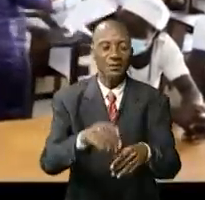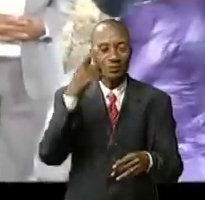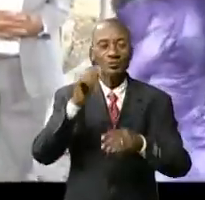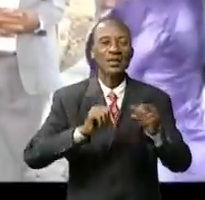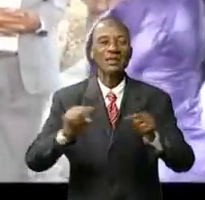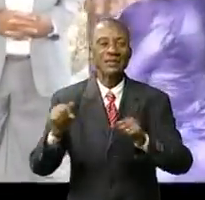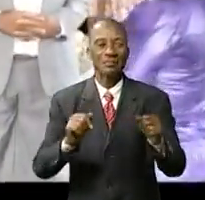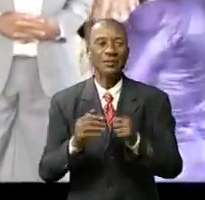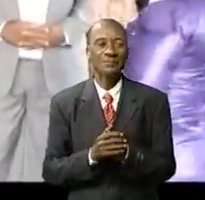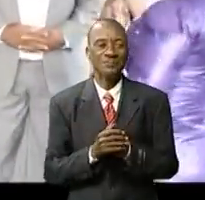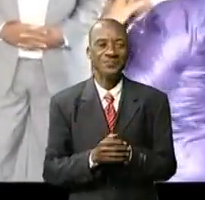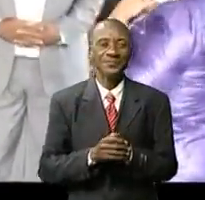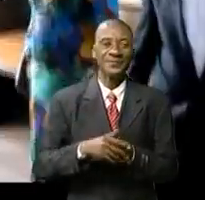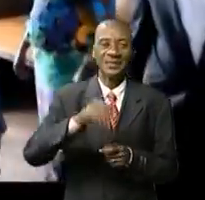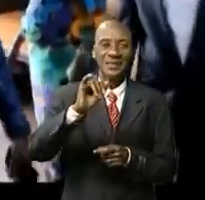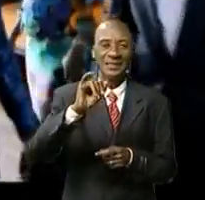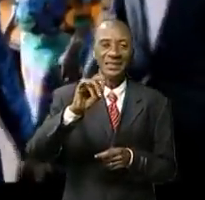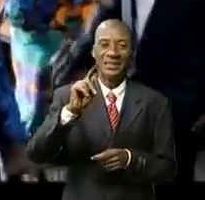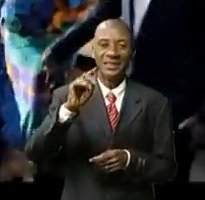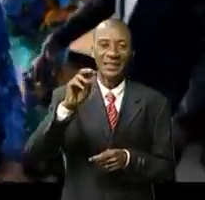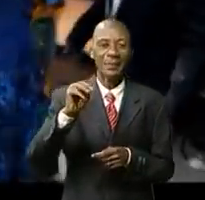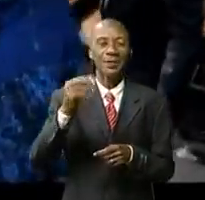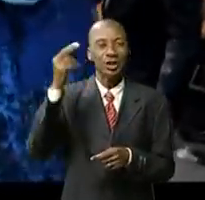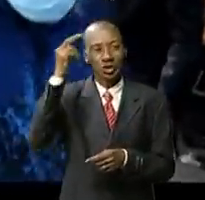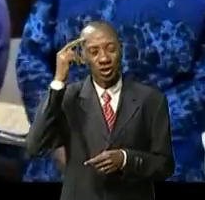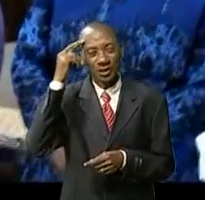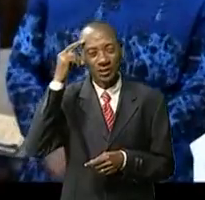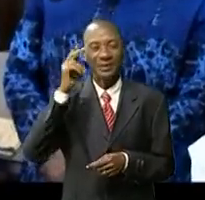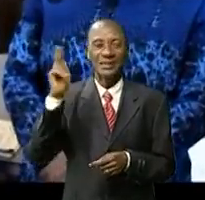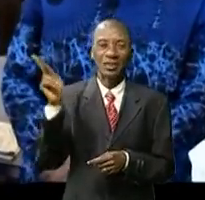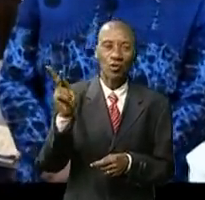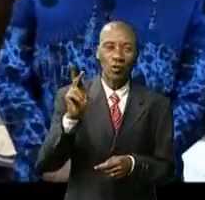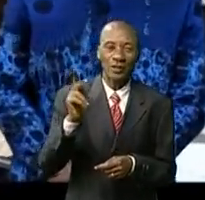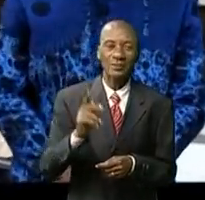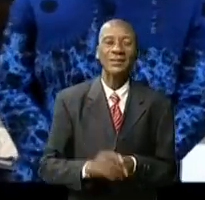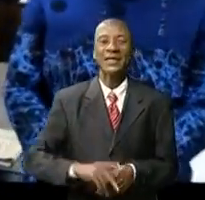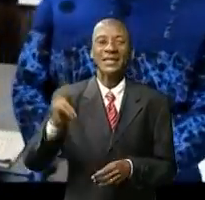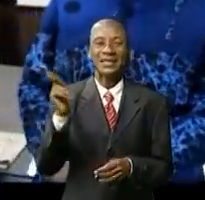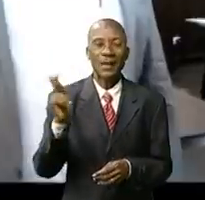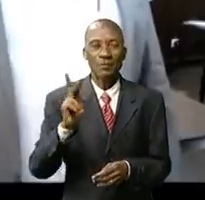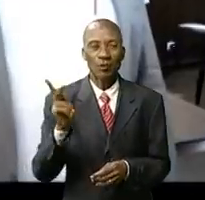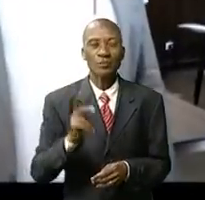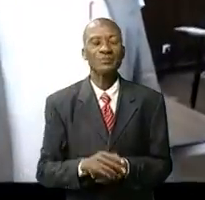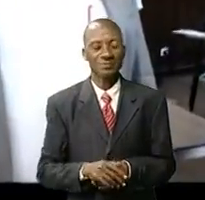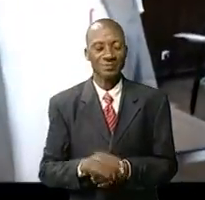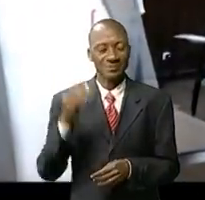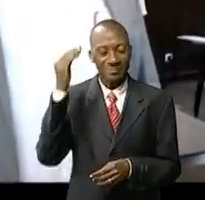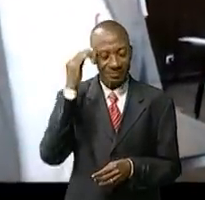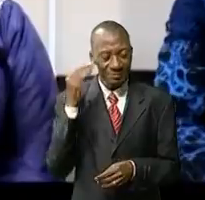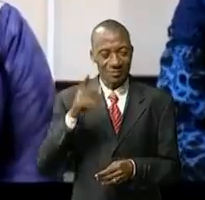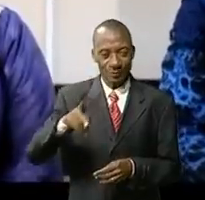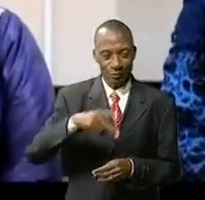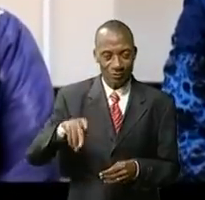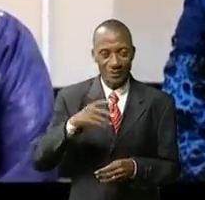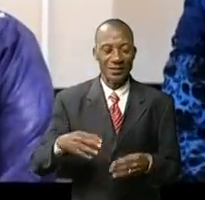savoir ITEM Kinkole, Njili, INPS Kinkole et Kintambo. Lisa Nembalemba, ministre provinciale de la Santé